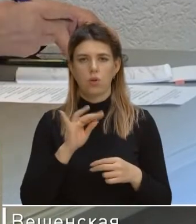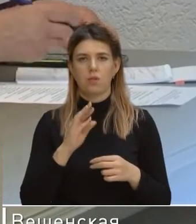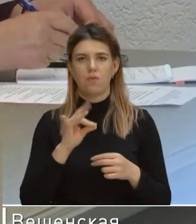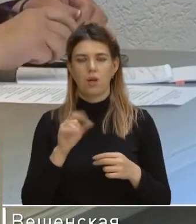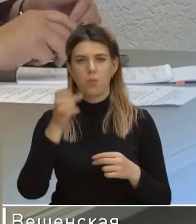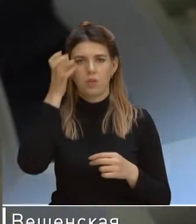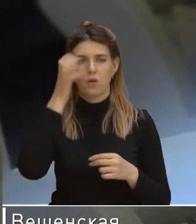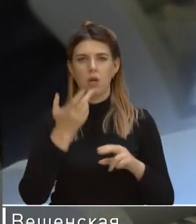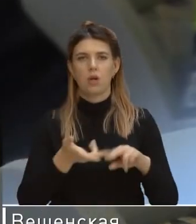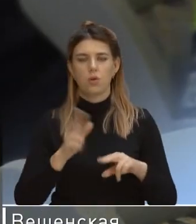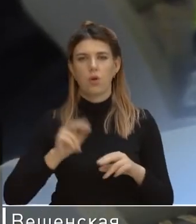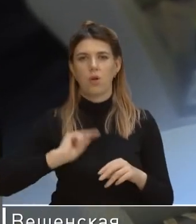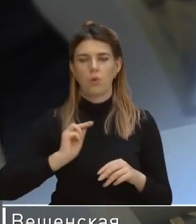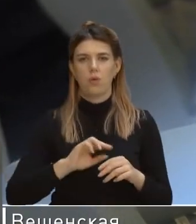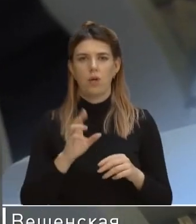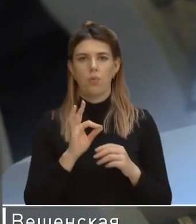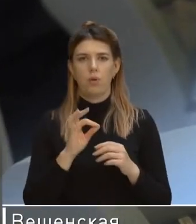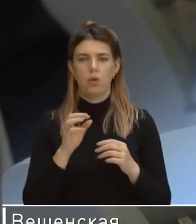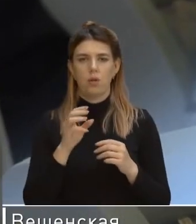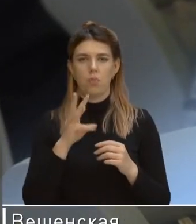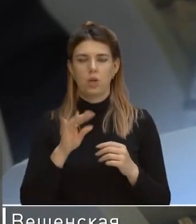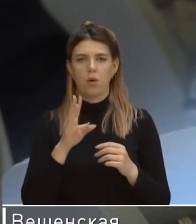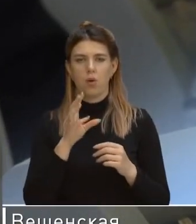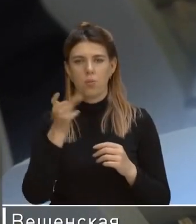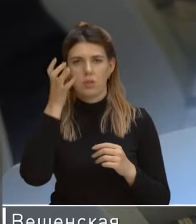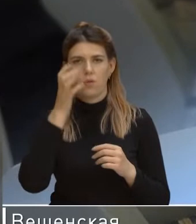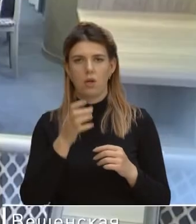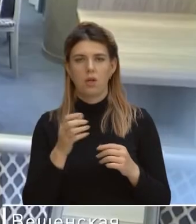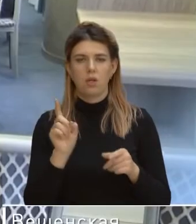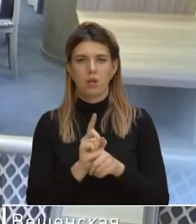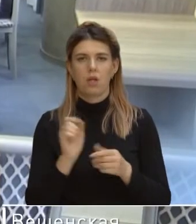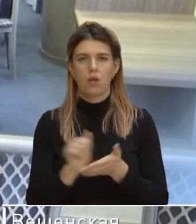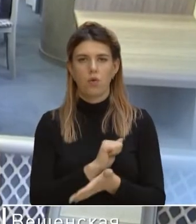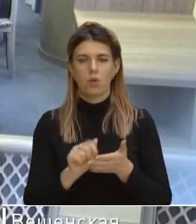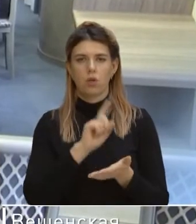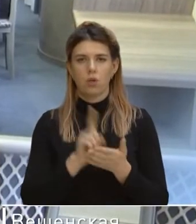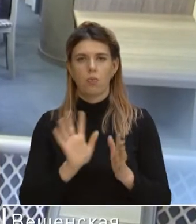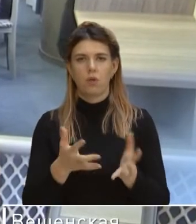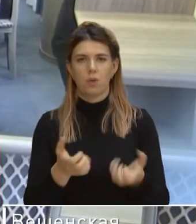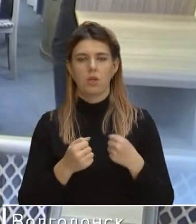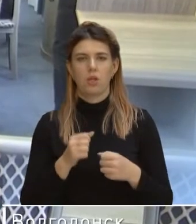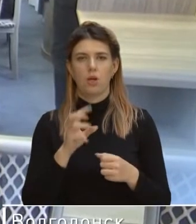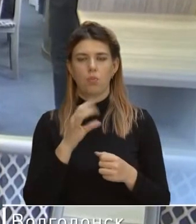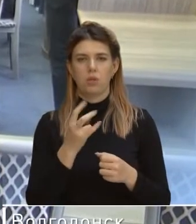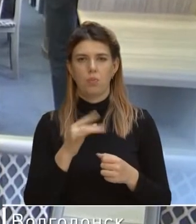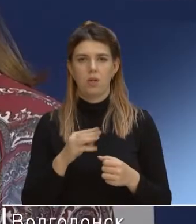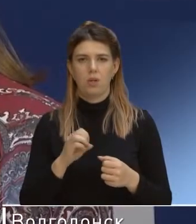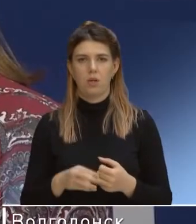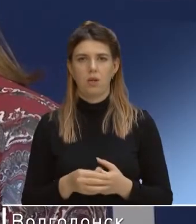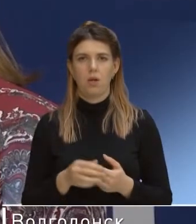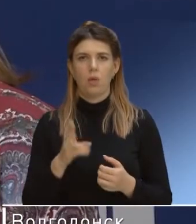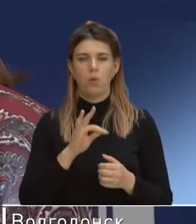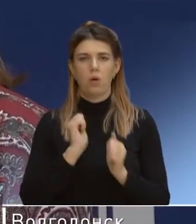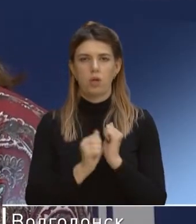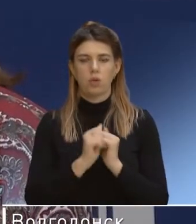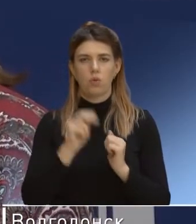сферы образования, которые работают в подведомственных Минобручреждениях. Аналогичный документ должны будут принять и муниципалитеты. В